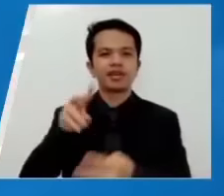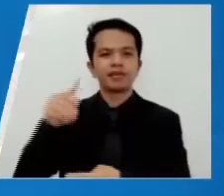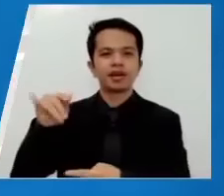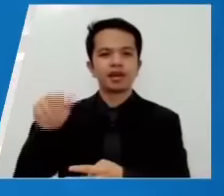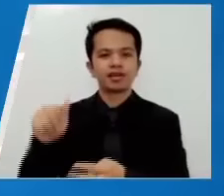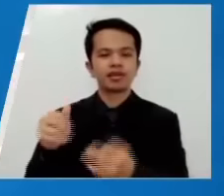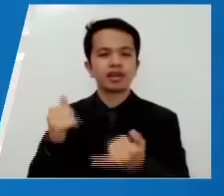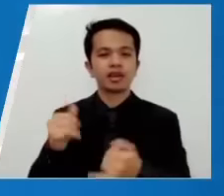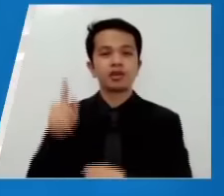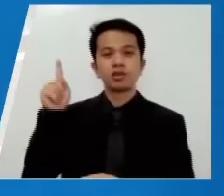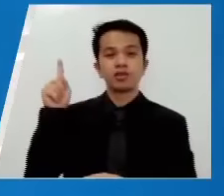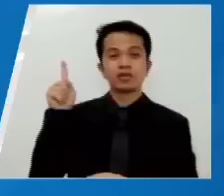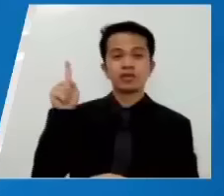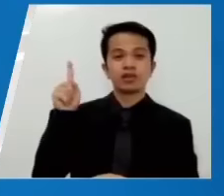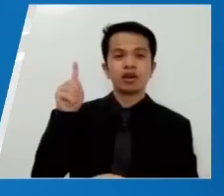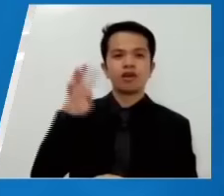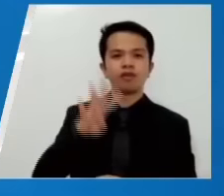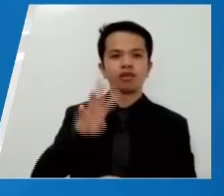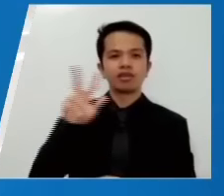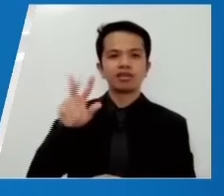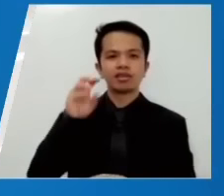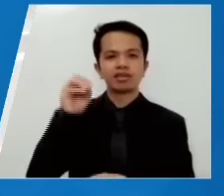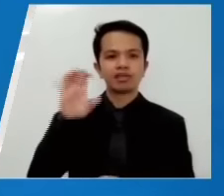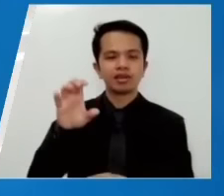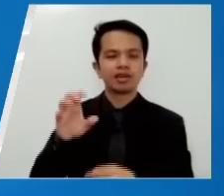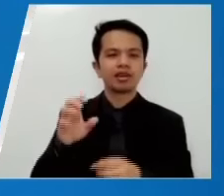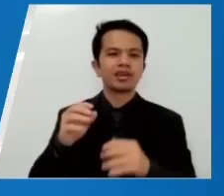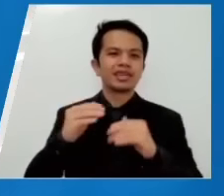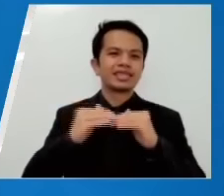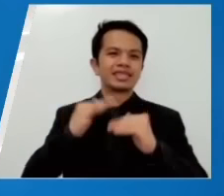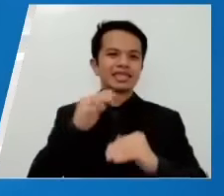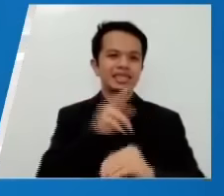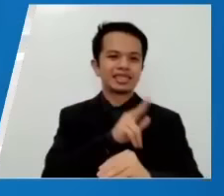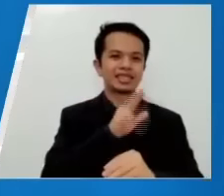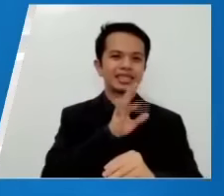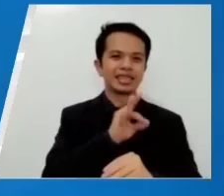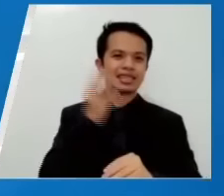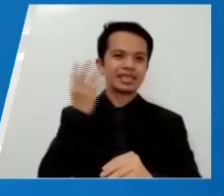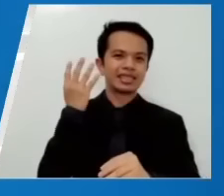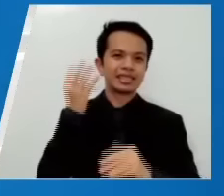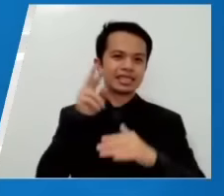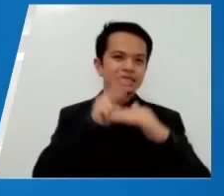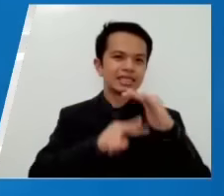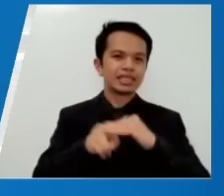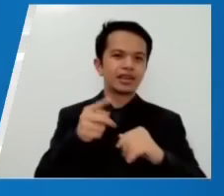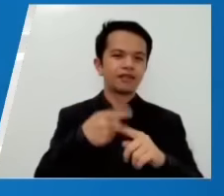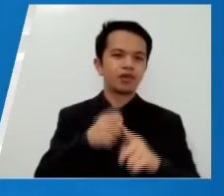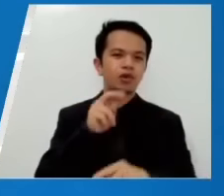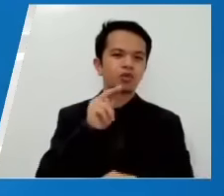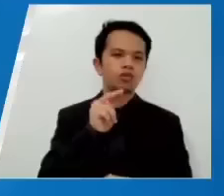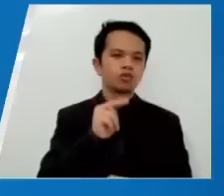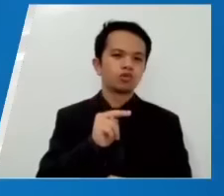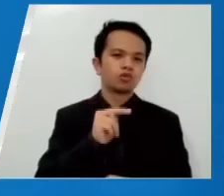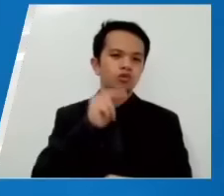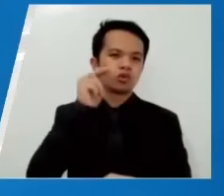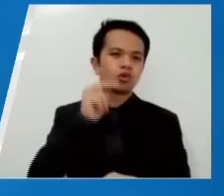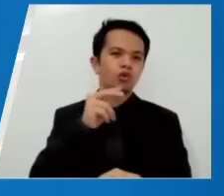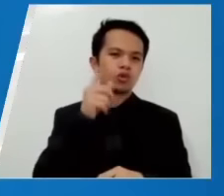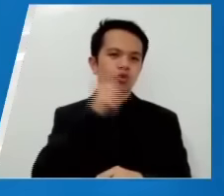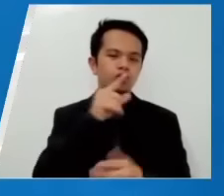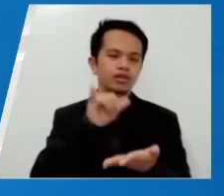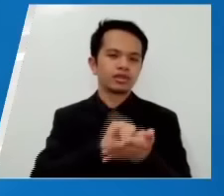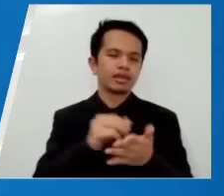Echague, Isabela, lampas sa 39.7 degrees na forecast para sa Northern Luzon. Ito ang pinakamataas na maximum